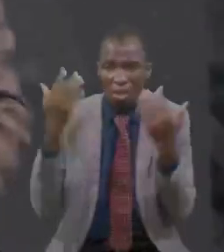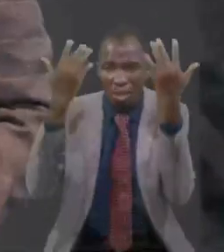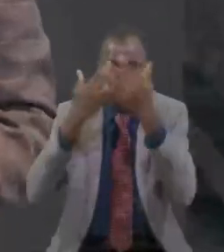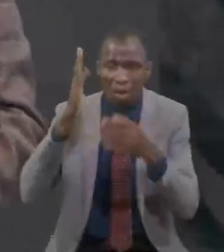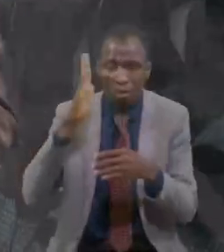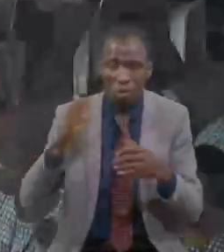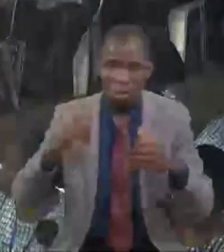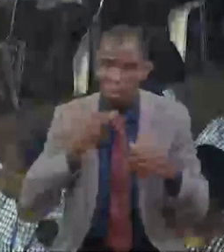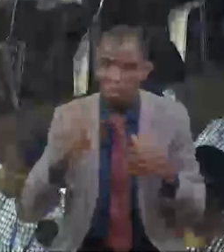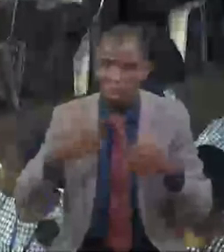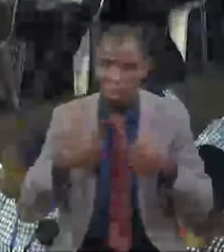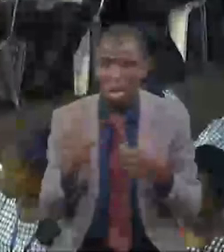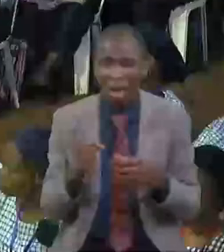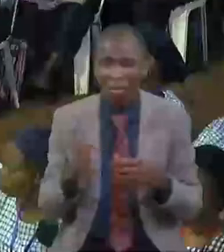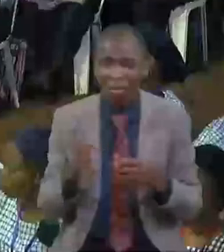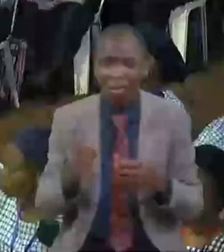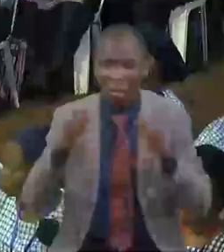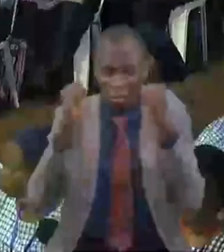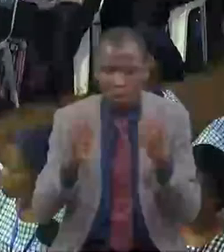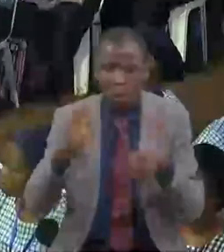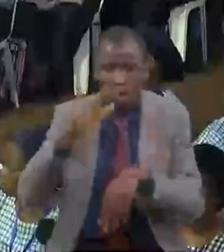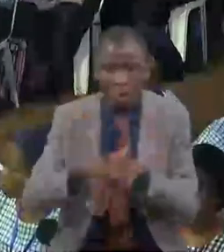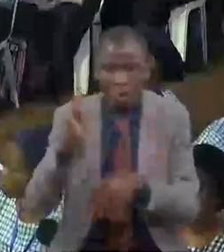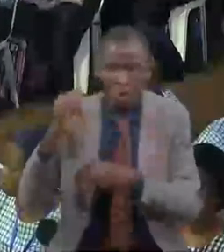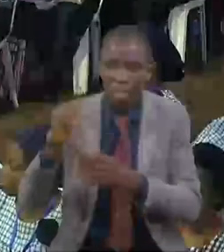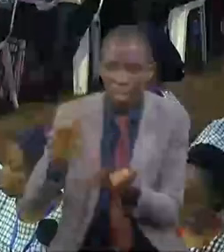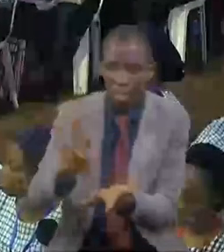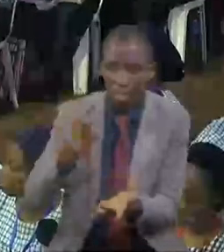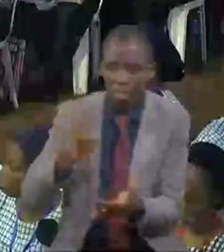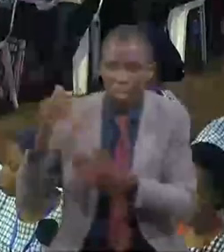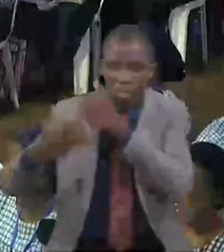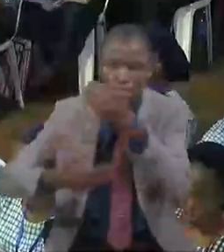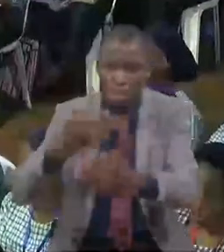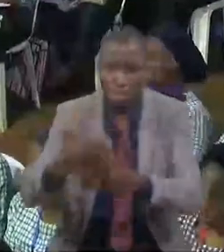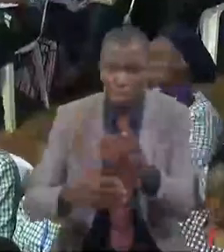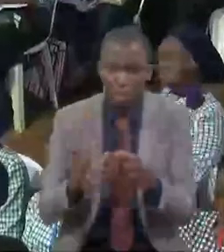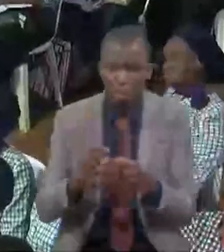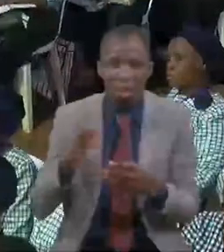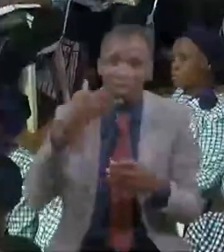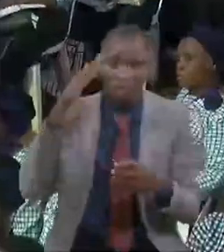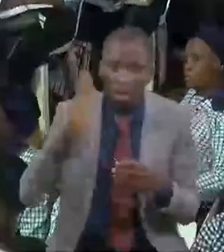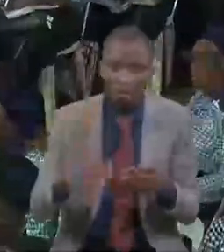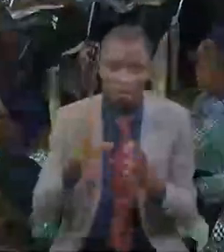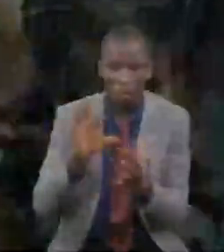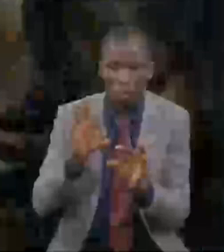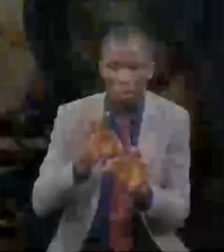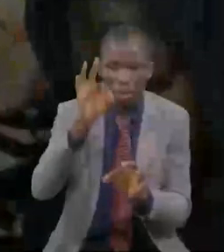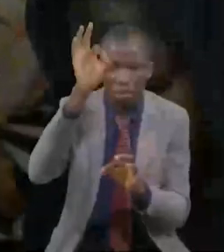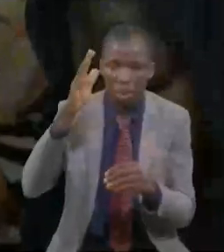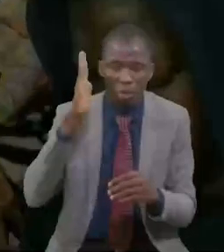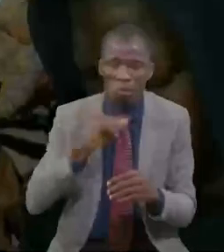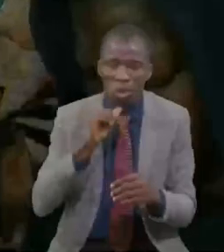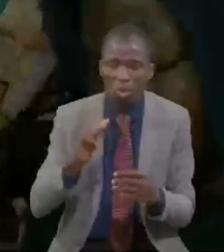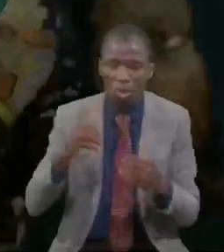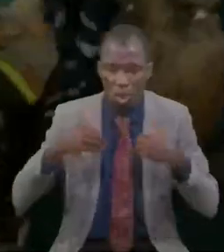pouvoir sur la race élue les démons n'auront plus de contrôle sur la